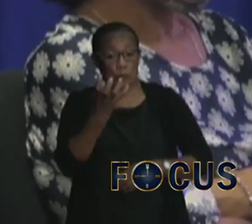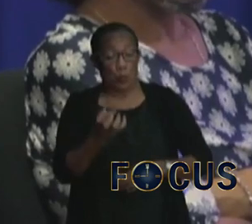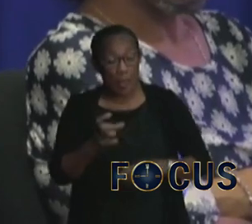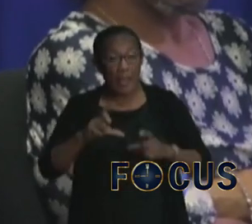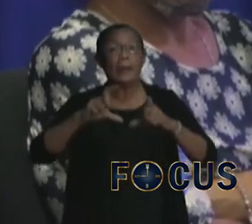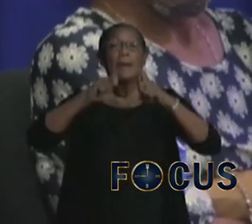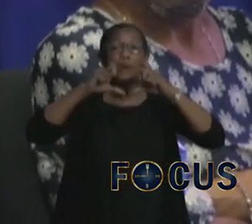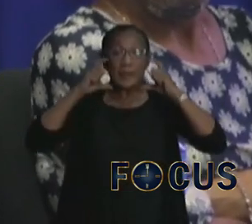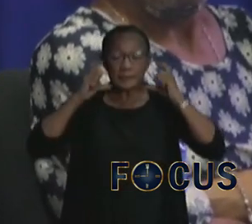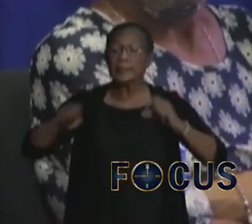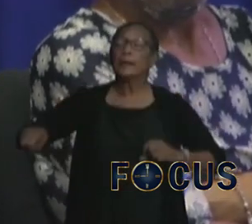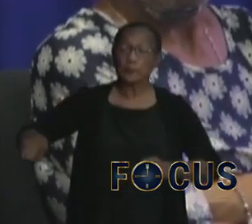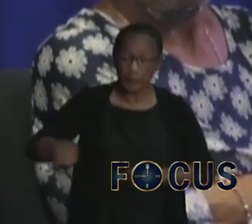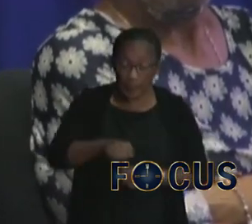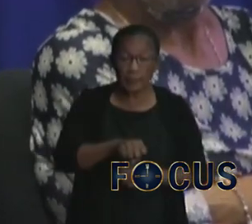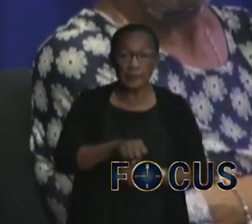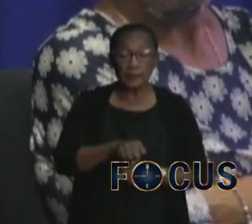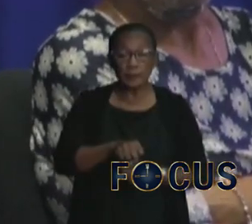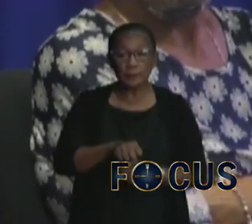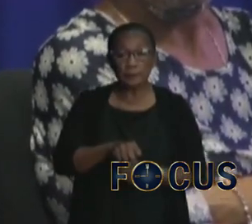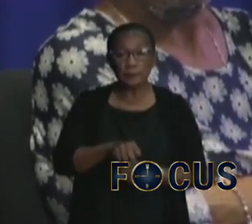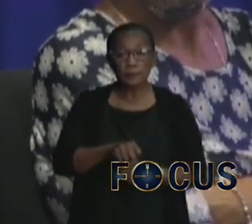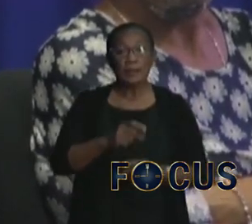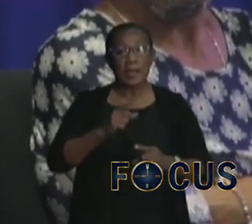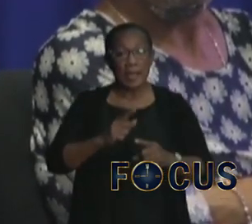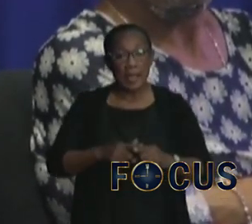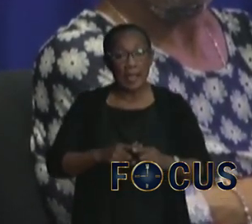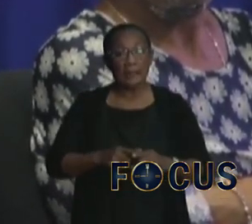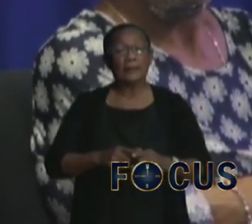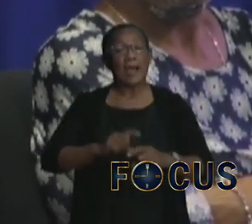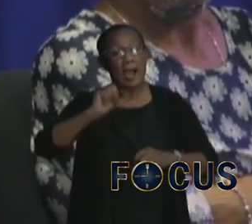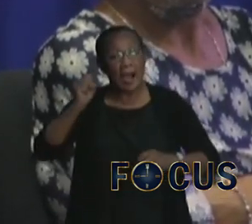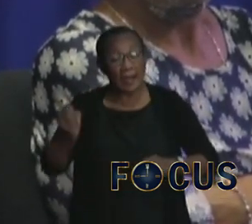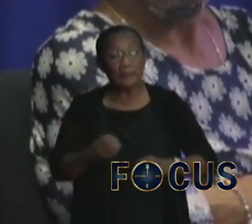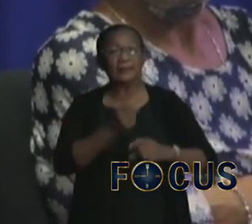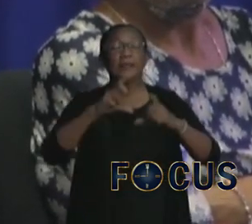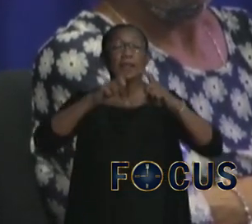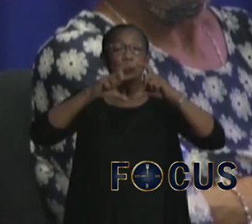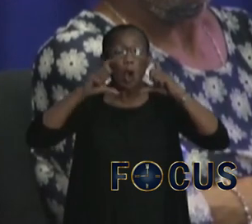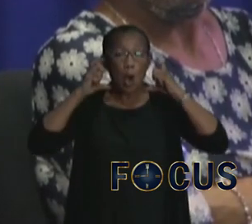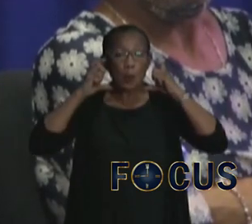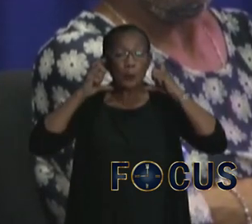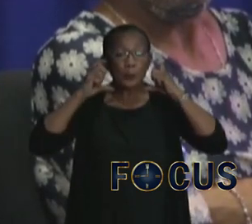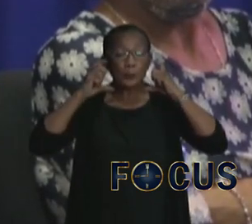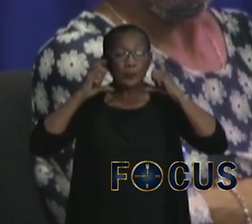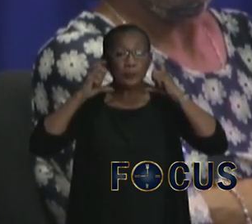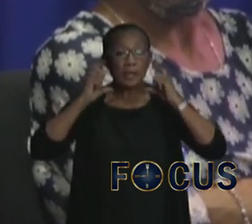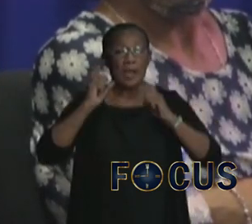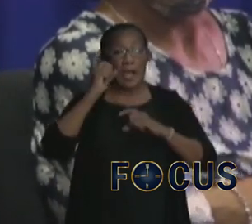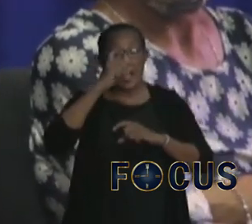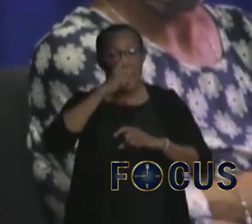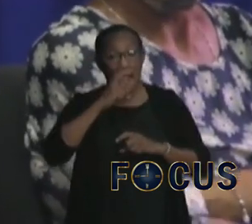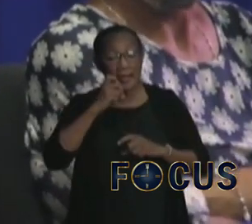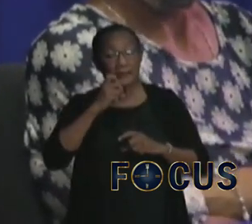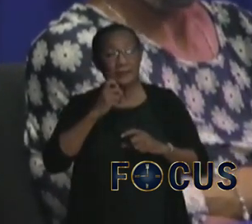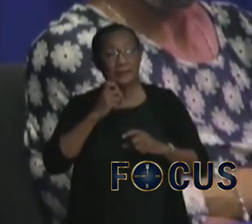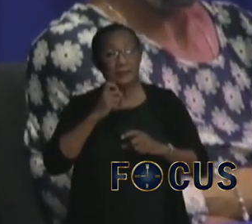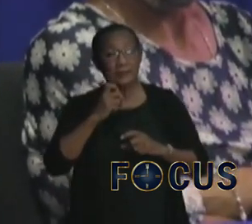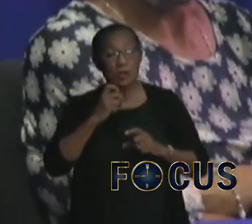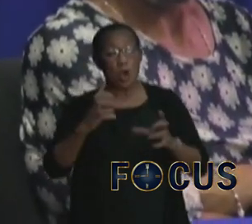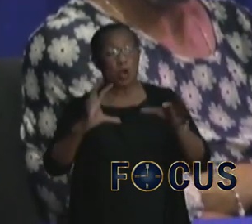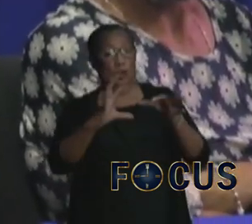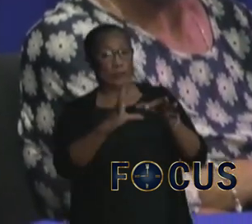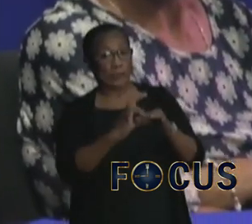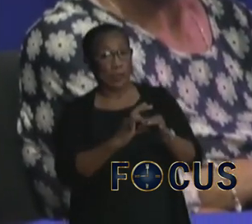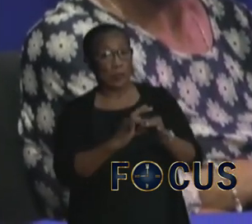mondmasker meeneemt en zet dit masker op zo gauw als je in contact